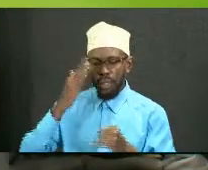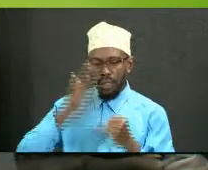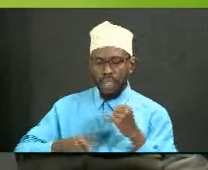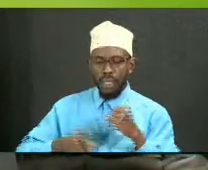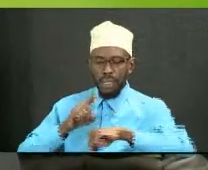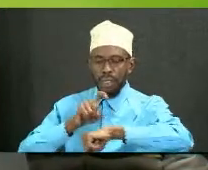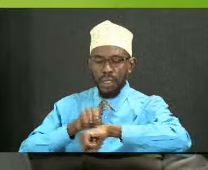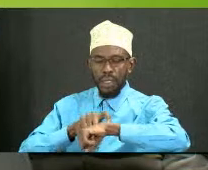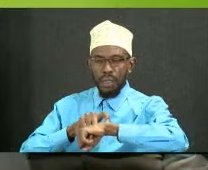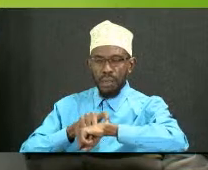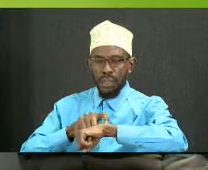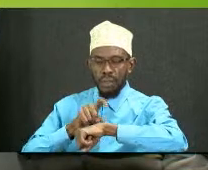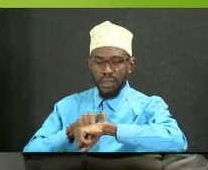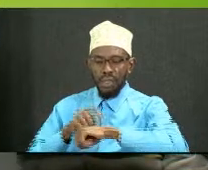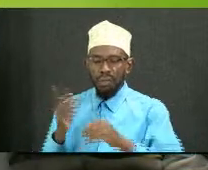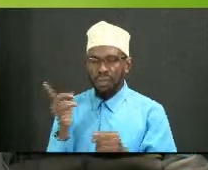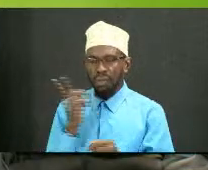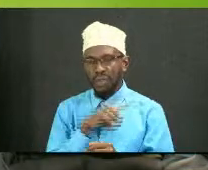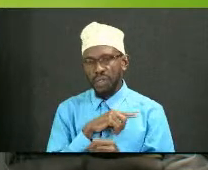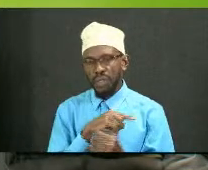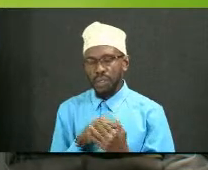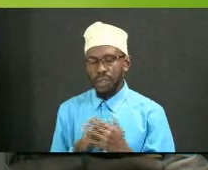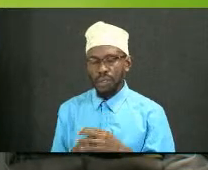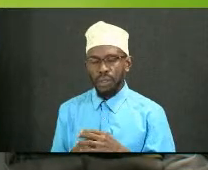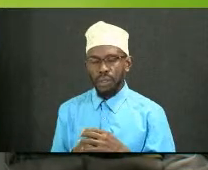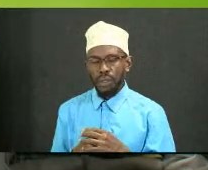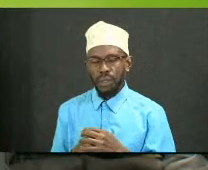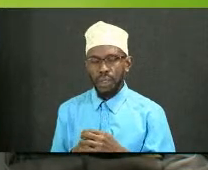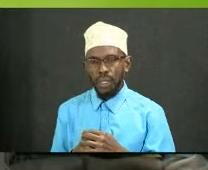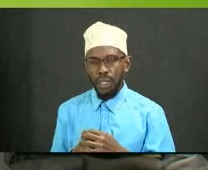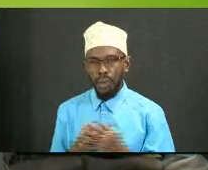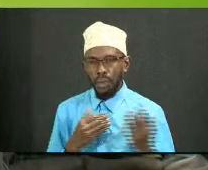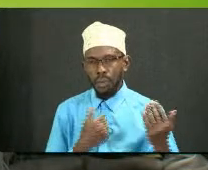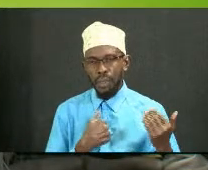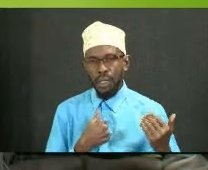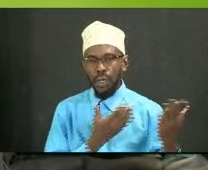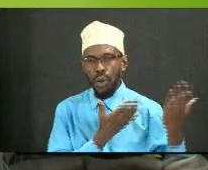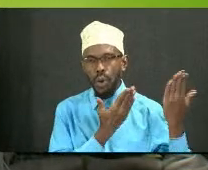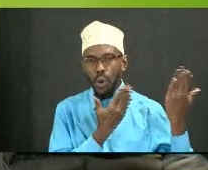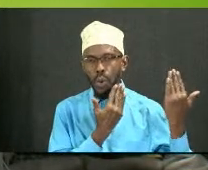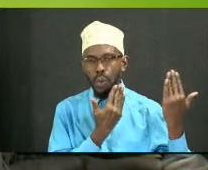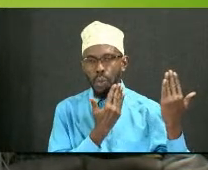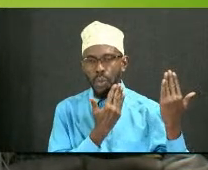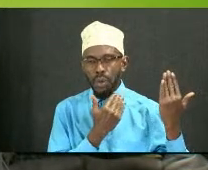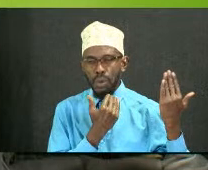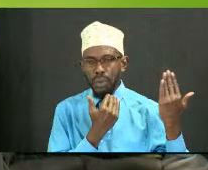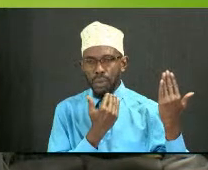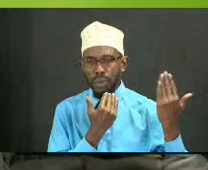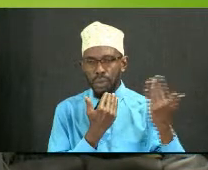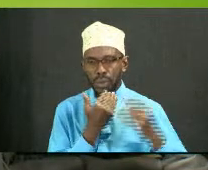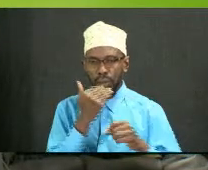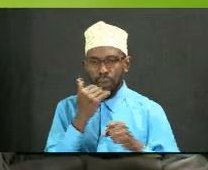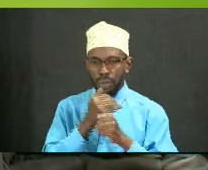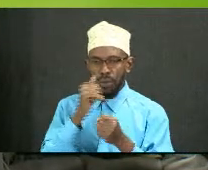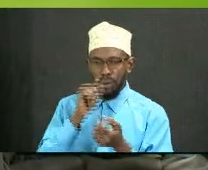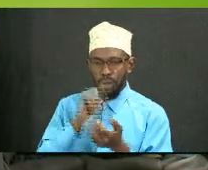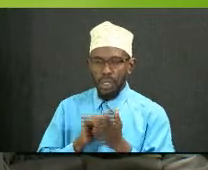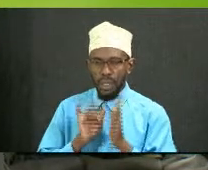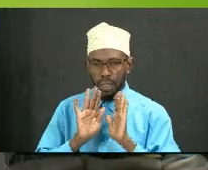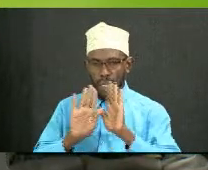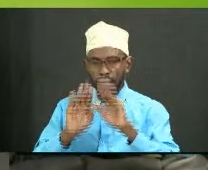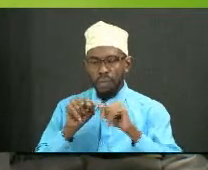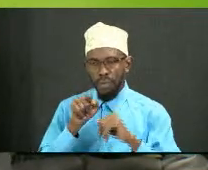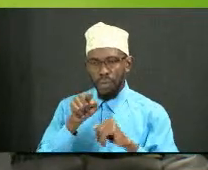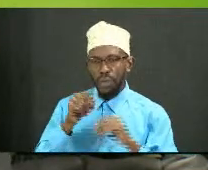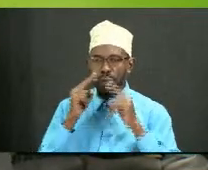mwisho, inakuwa muda umeyoyoma. Na natumai tutaweza kuzingatia hilo. Ni kuache